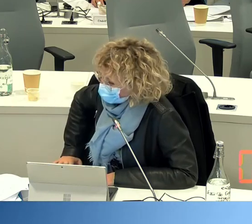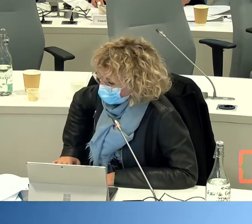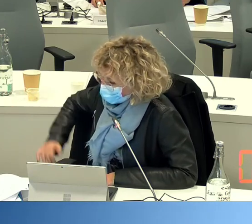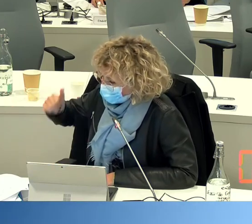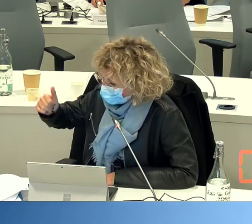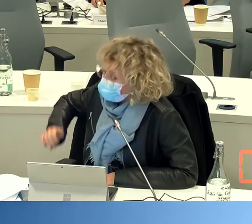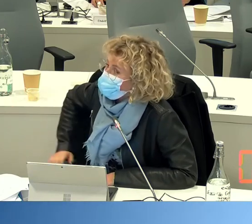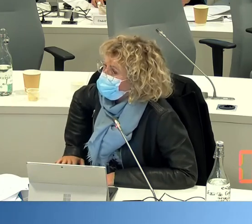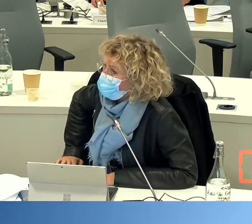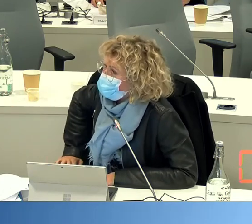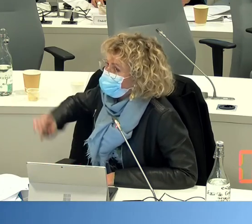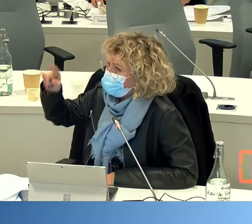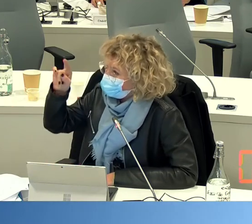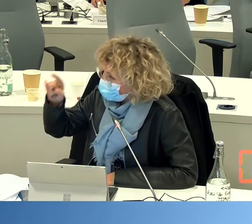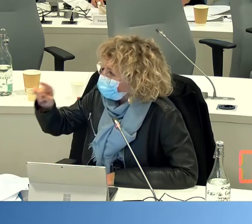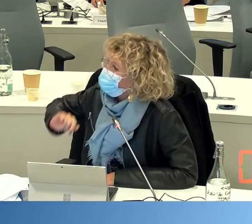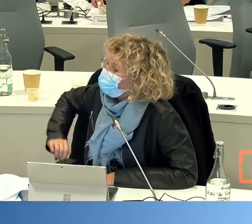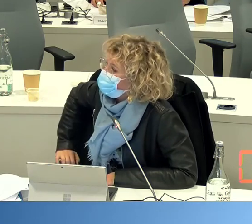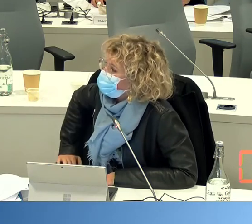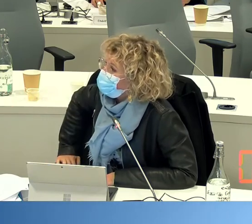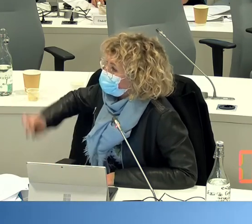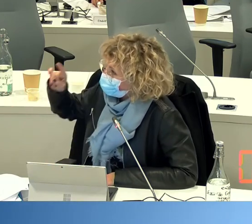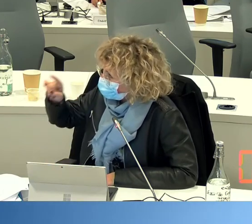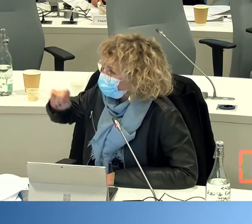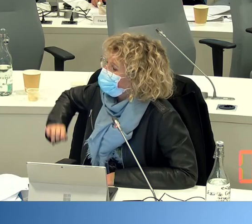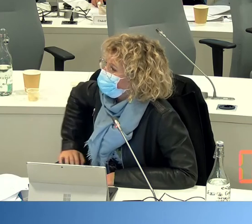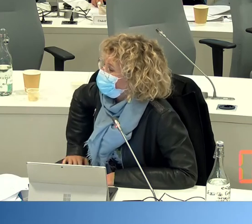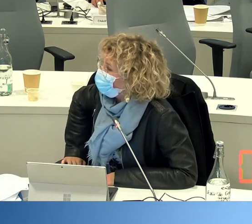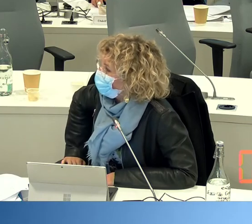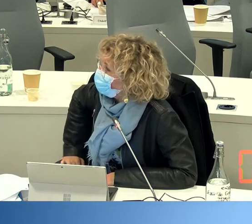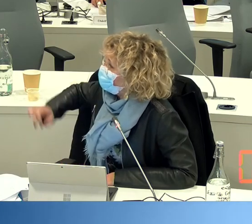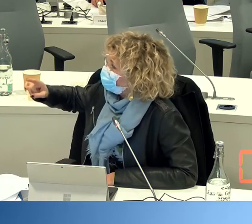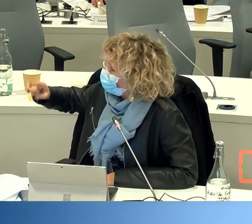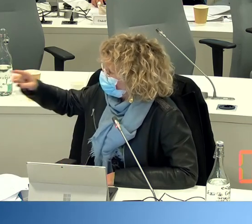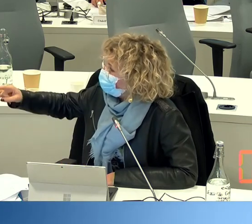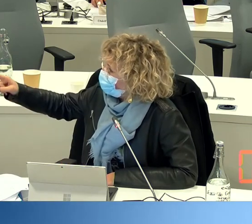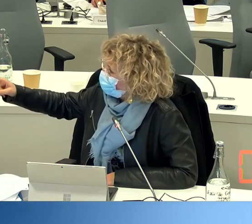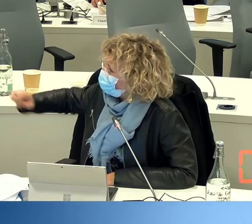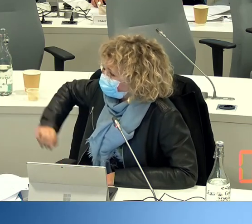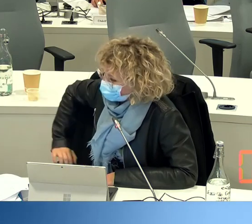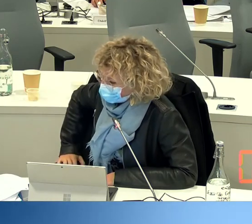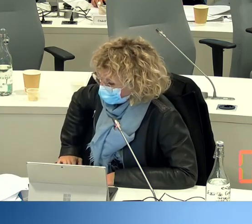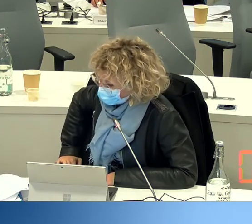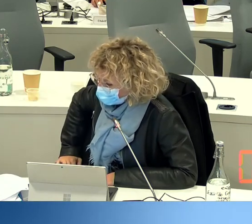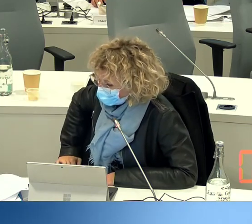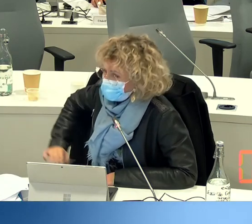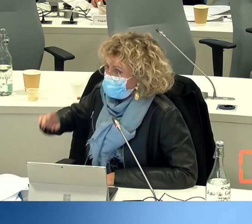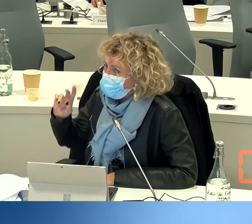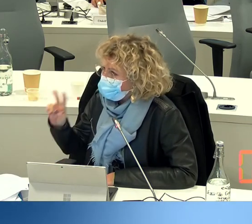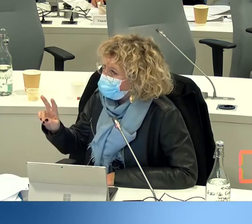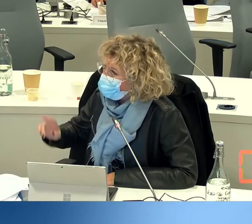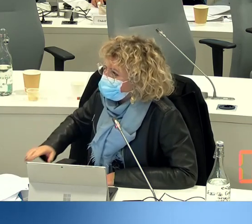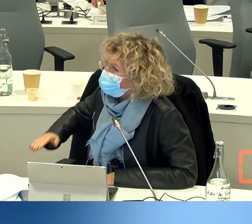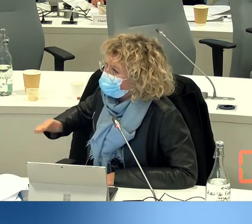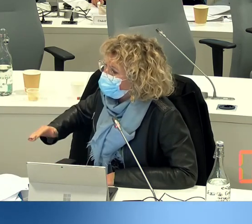déséquilibre 1 le changement de programme et ça c'est votre responsabilité c'est vous qui avez changé le programme qui laurent déficitaire à terme et